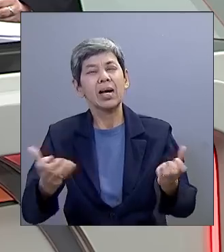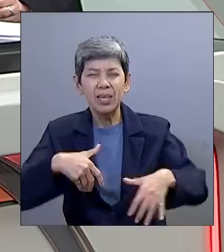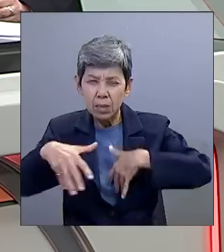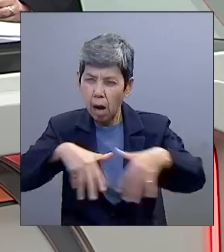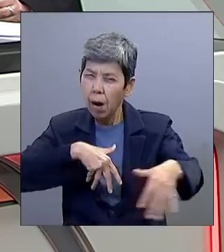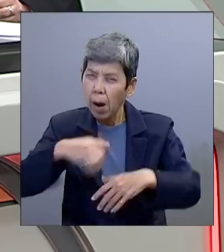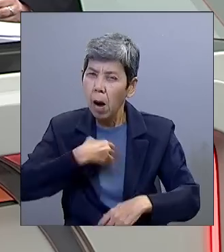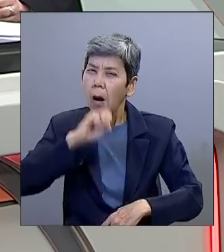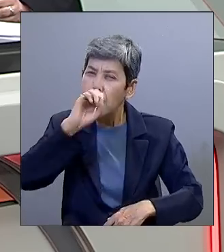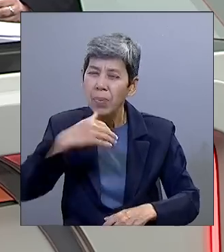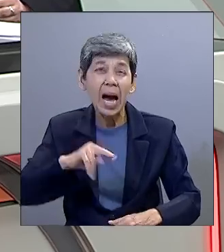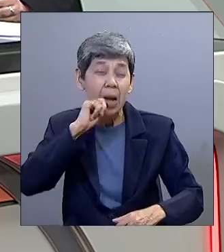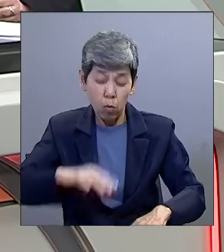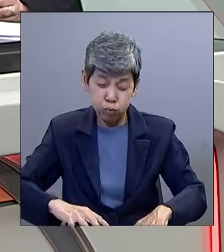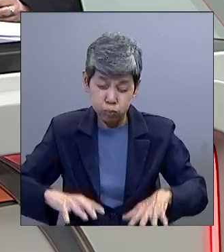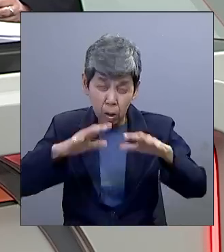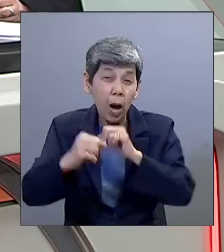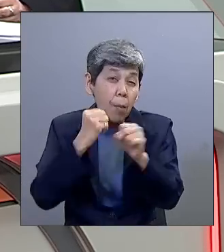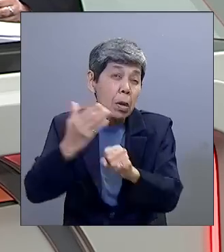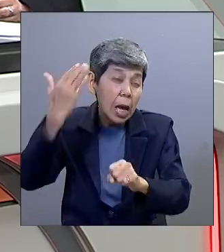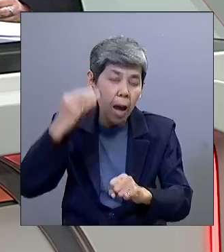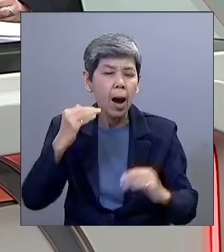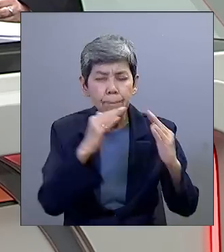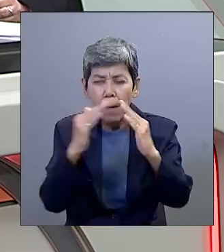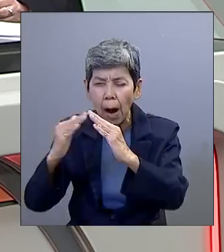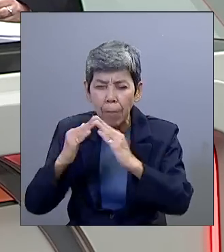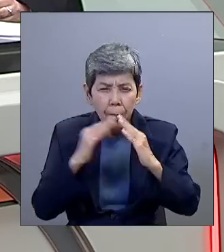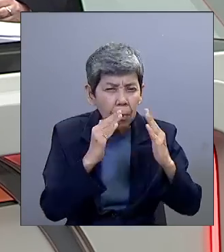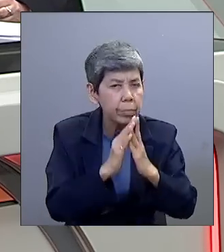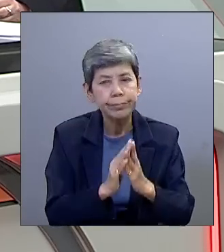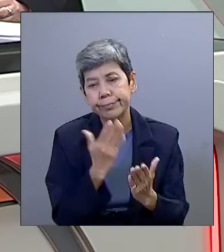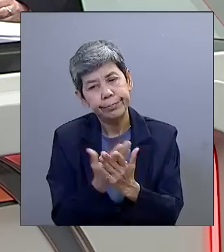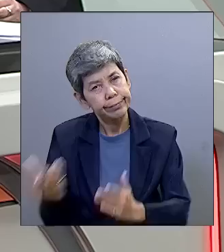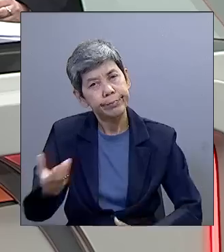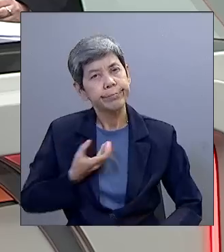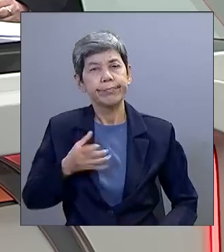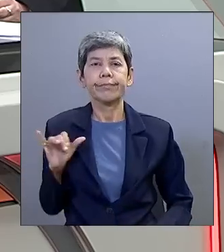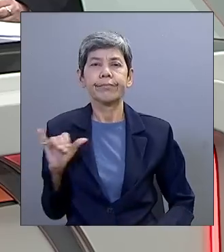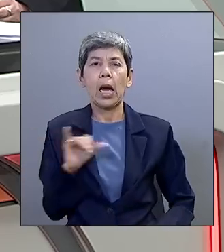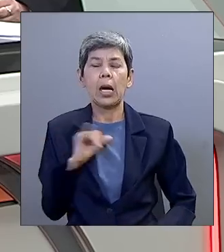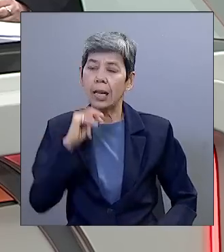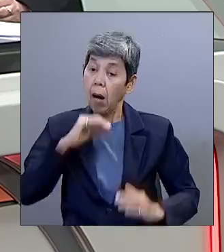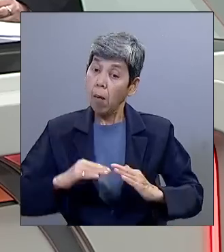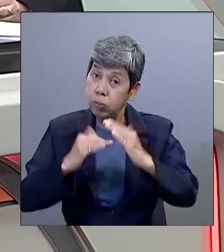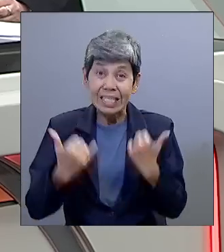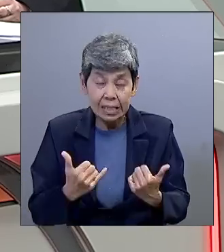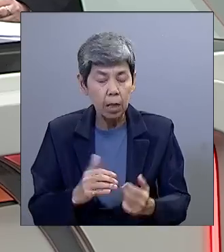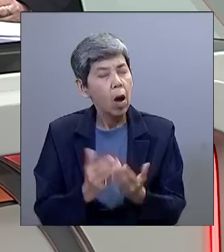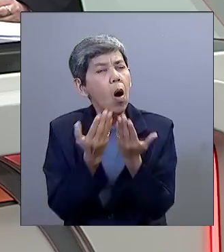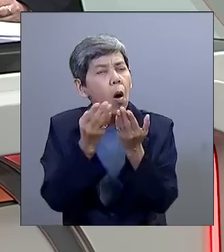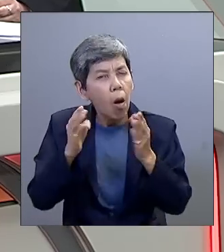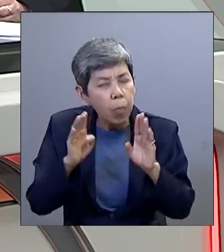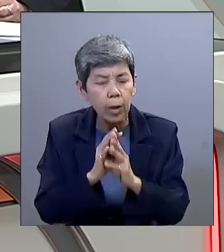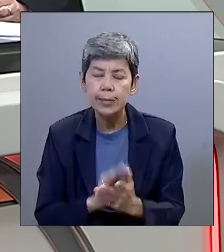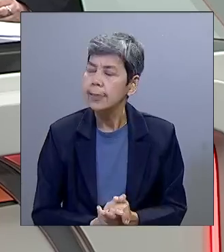างส่วนเขาระบุนะคะว่าน้ำท่วมในปีที่ผ่านมาบ้านบางหลังเนี่ยยังไม่ได้รับเงินเยียวยาก็ทำให้น้ำท่วมในรอบนี้หลายๆครอบครัว